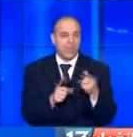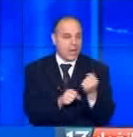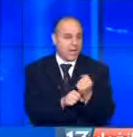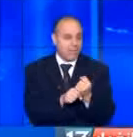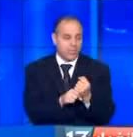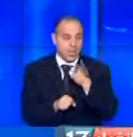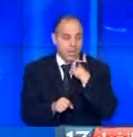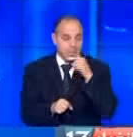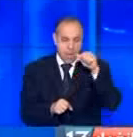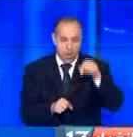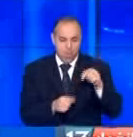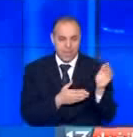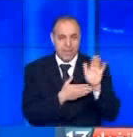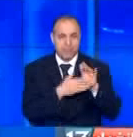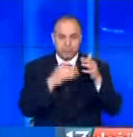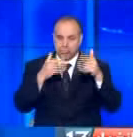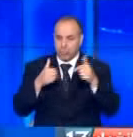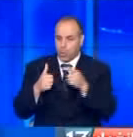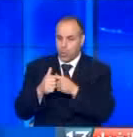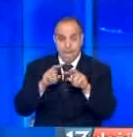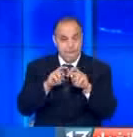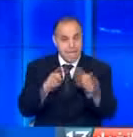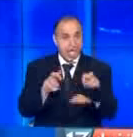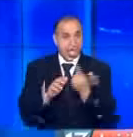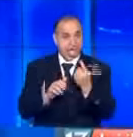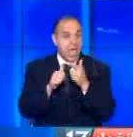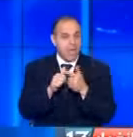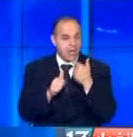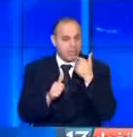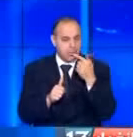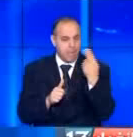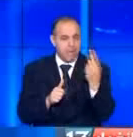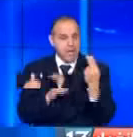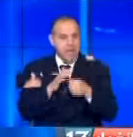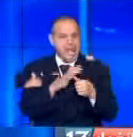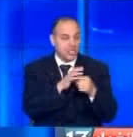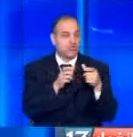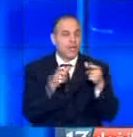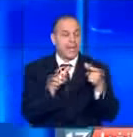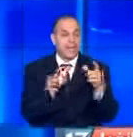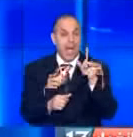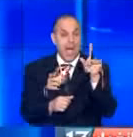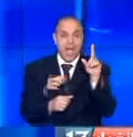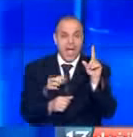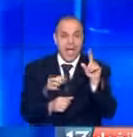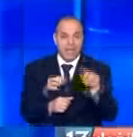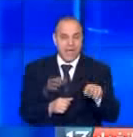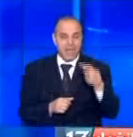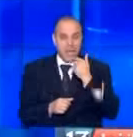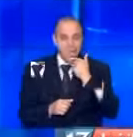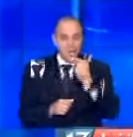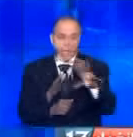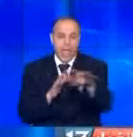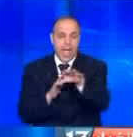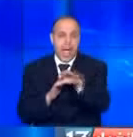في تونس. هذا ما كشفته نتائج دراسة حول الاندماج البنكي والمالي في المعهد العربي لرؤساء المؤسسات خلال